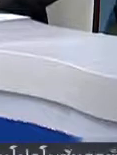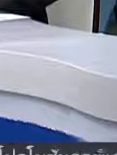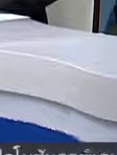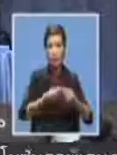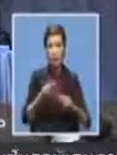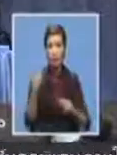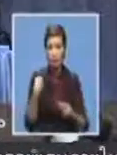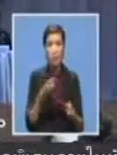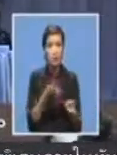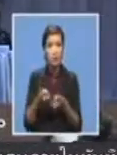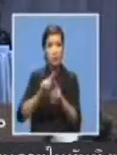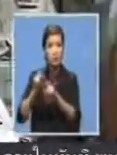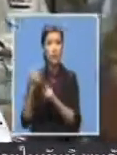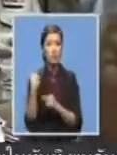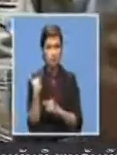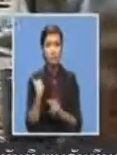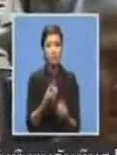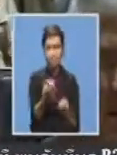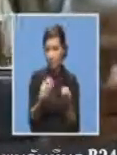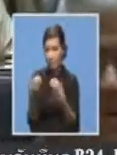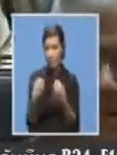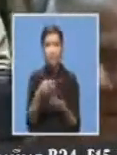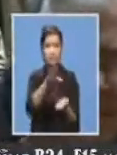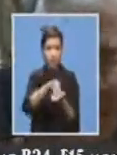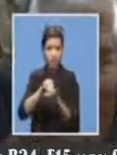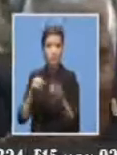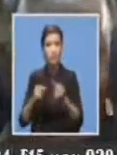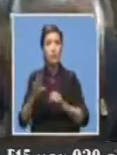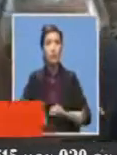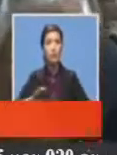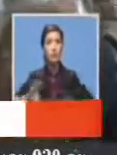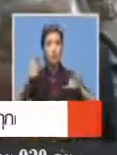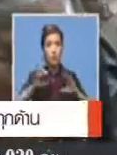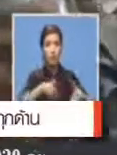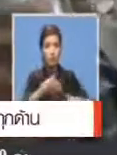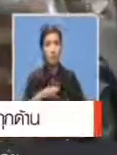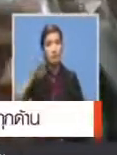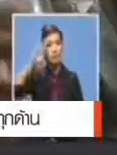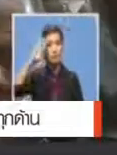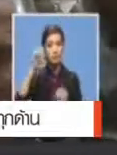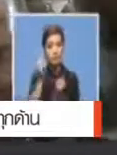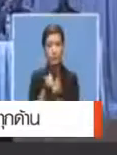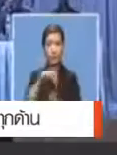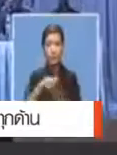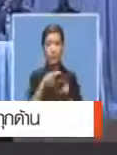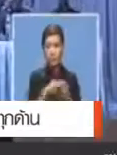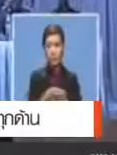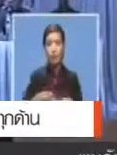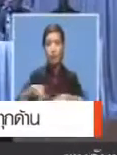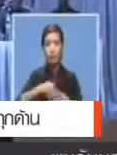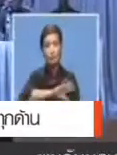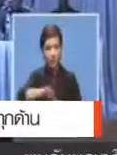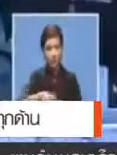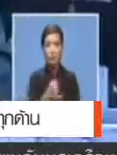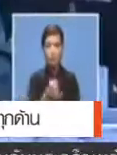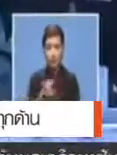พของคสช.นะครับที่ผ่านมาถือว่าเป็นระยะที่1นะครับเพื่อให้ประเทศนั้นได้เดินหน้าเข้าสู่ร